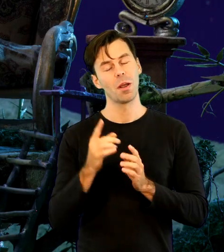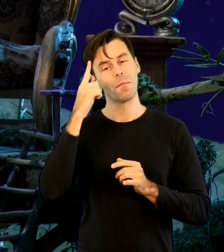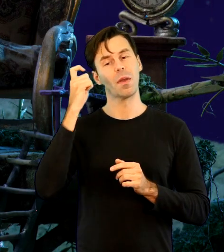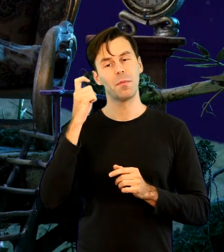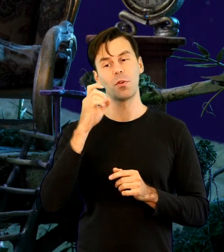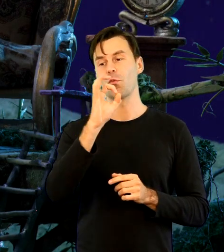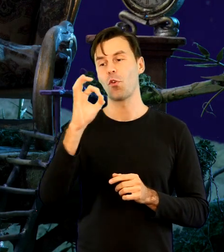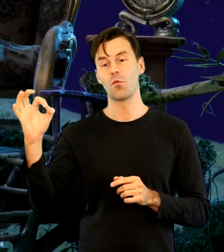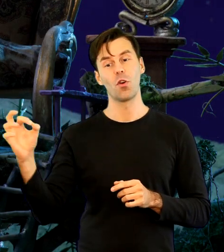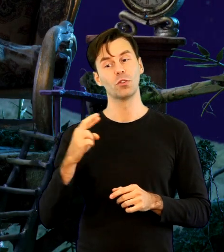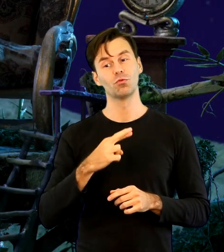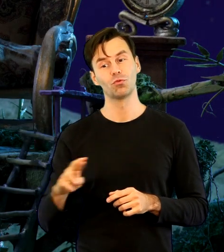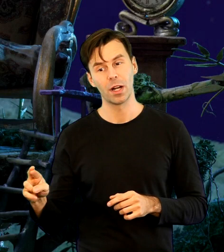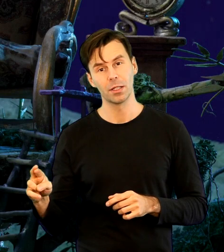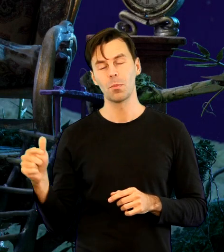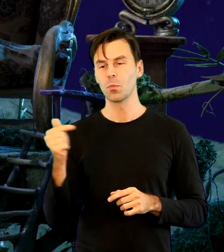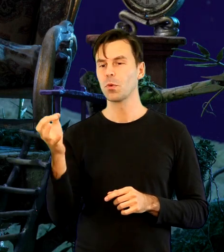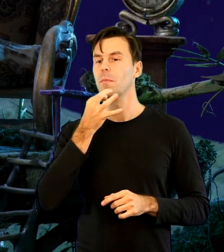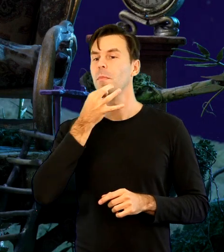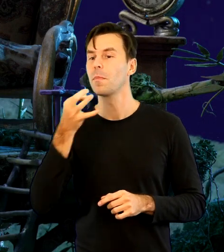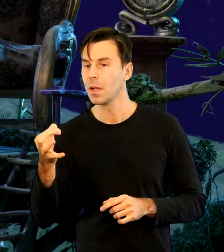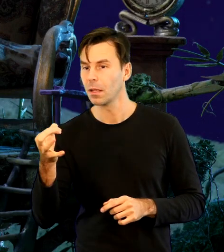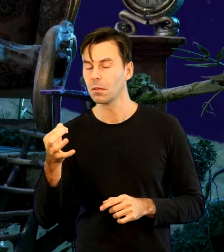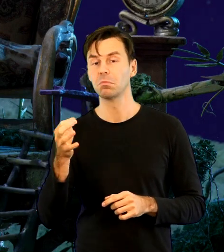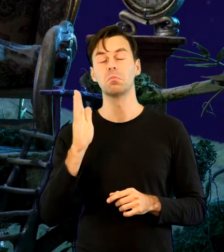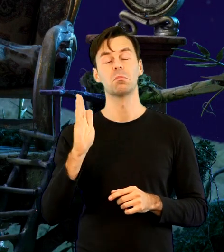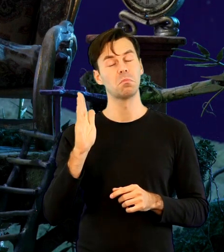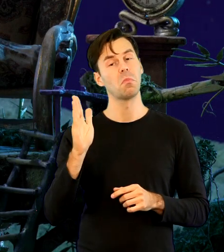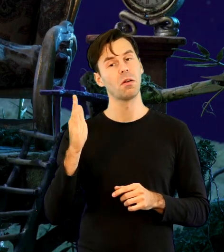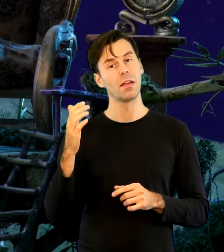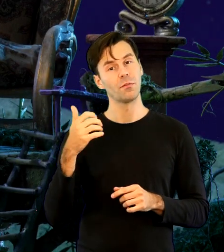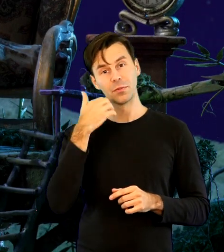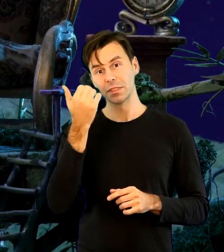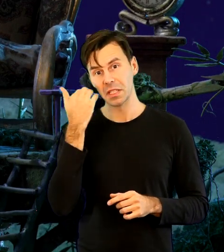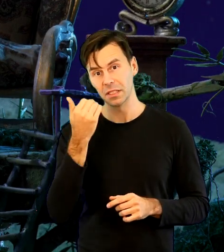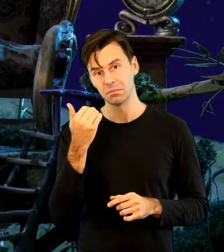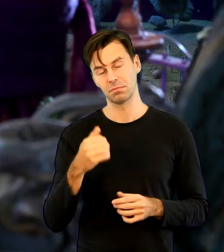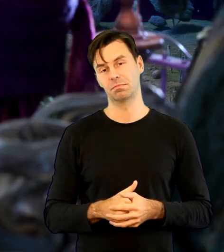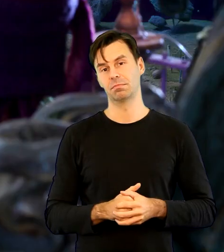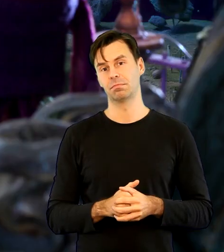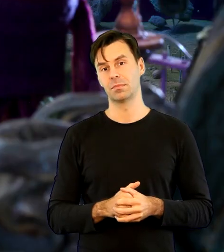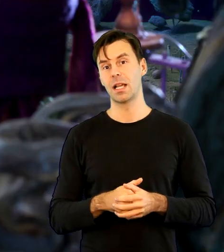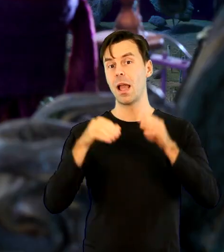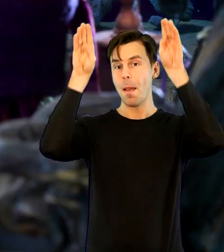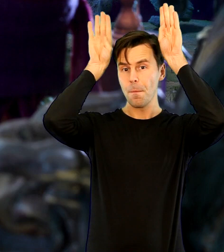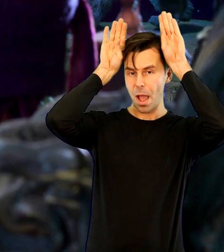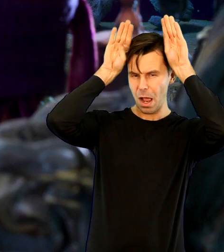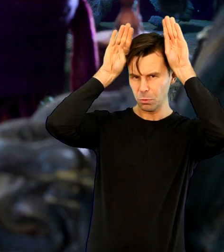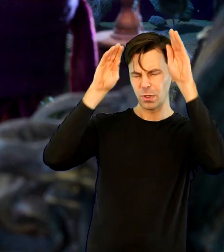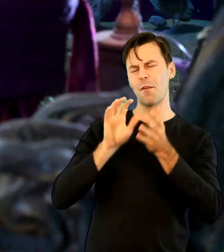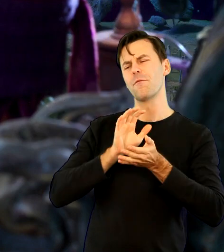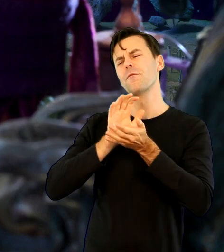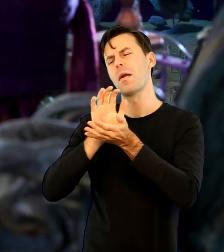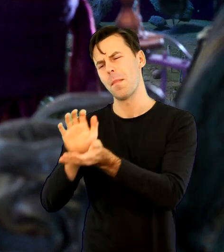Pamiętajcie, nie wolno bez pozwolenia brać cudzych rzeczy, bo później trzeba się za to wstydzić, tak jak lis i wilk. Na szczęście